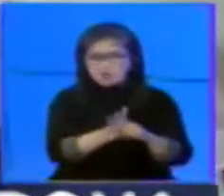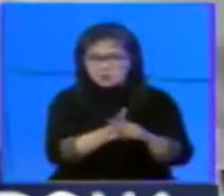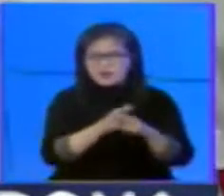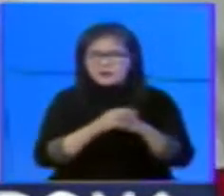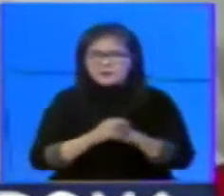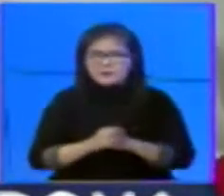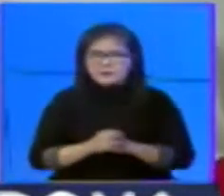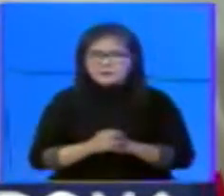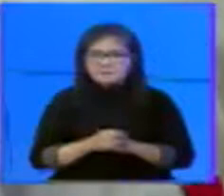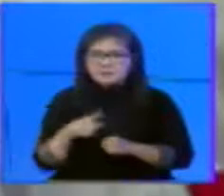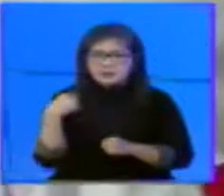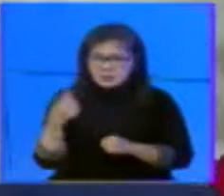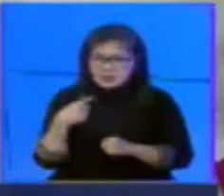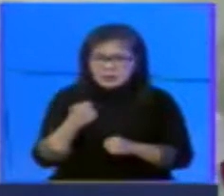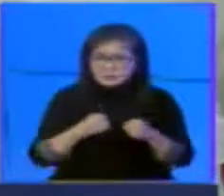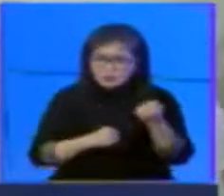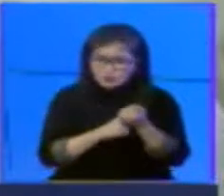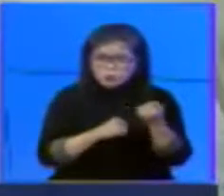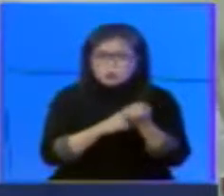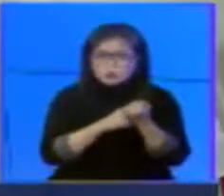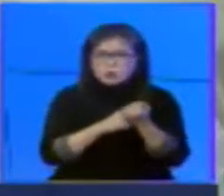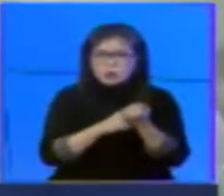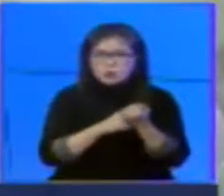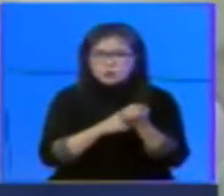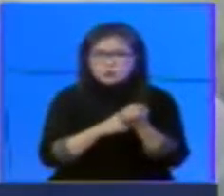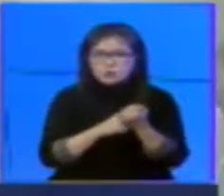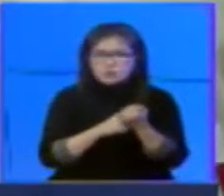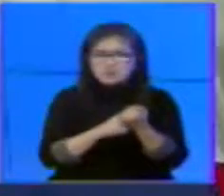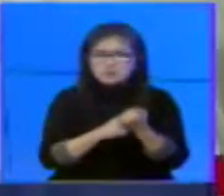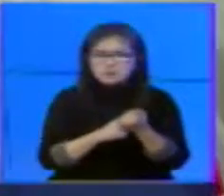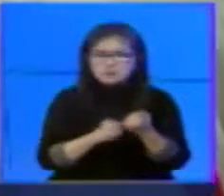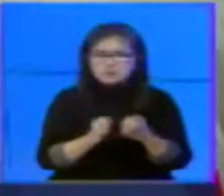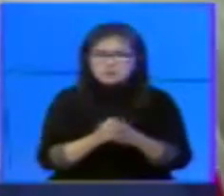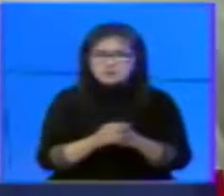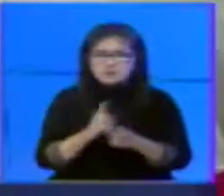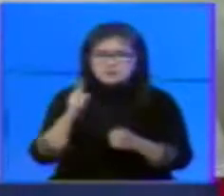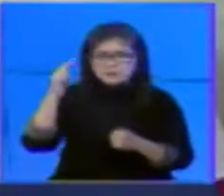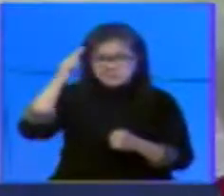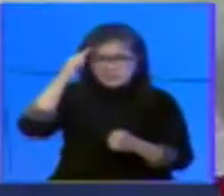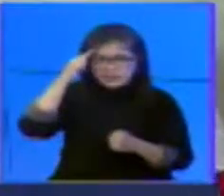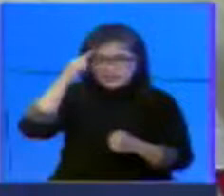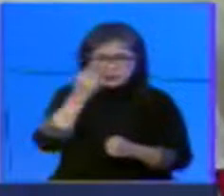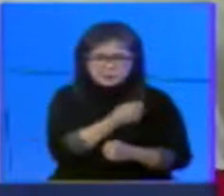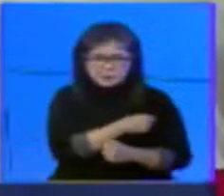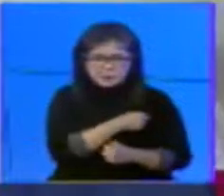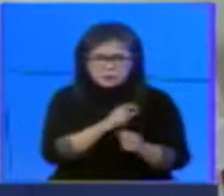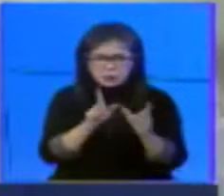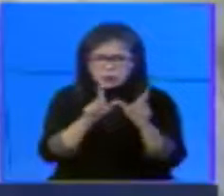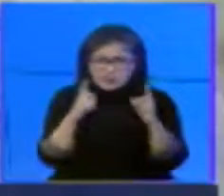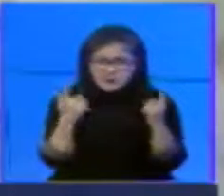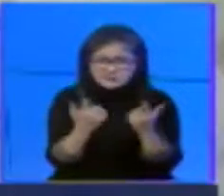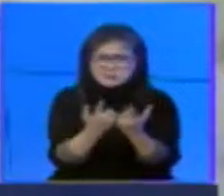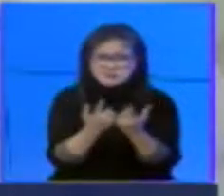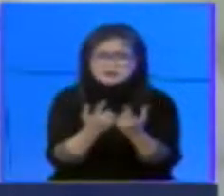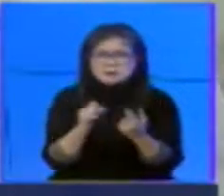hanya mendorong, memberikan motivasi agar pimpinan-pimpinan kementerian lembaga juga melakukan hal yang sama.